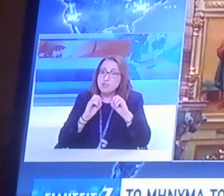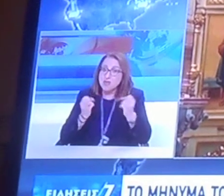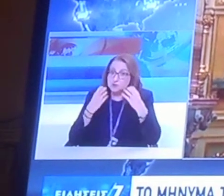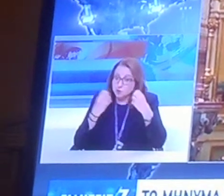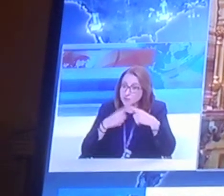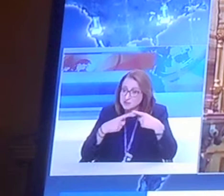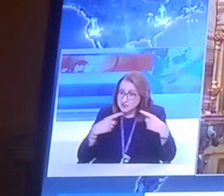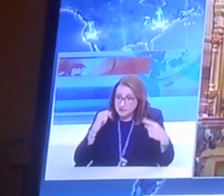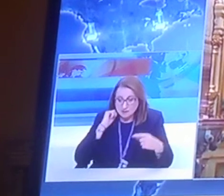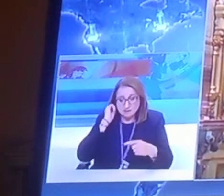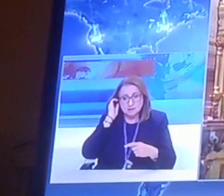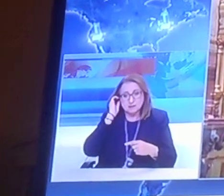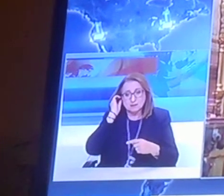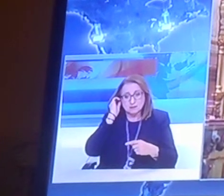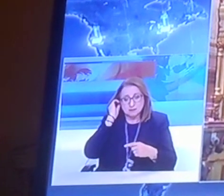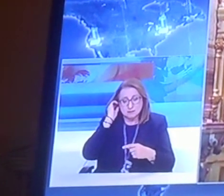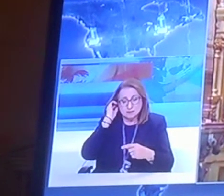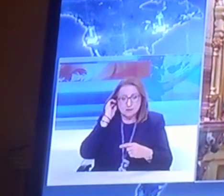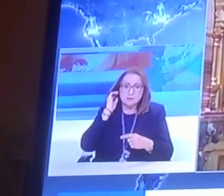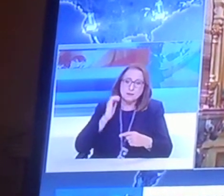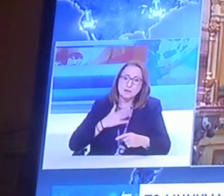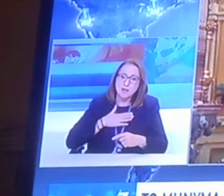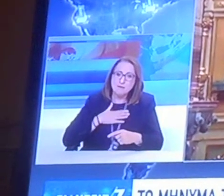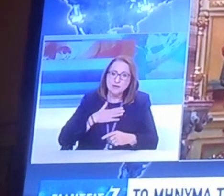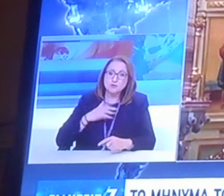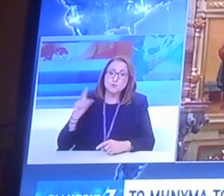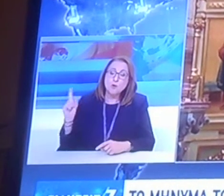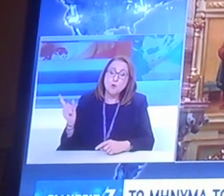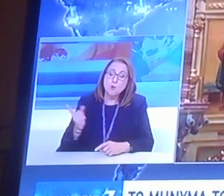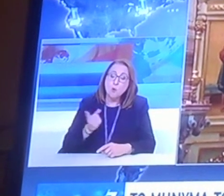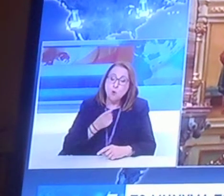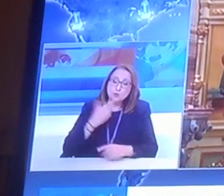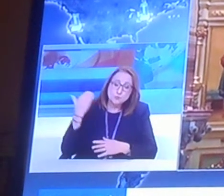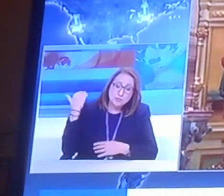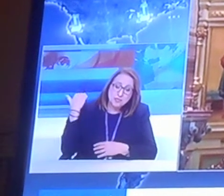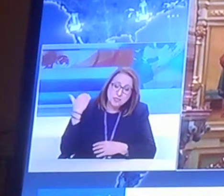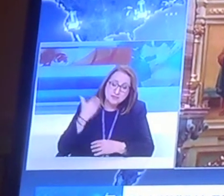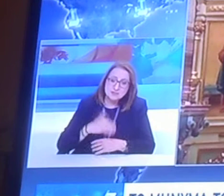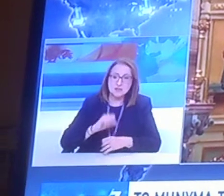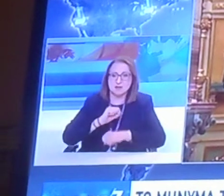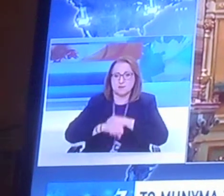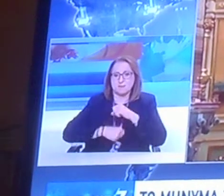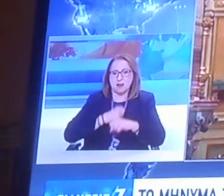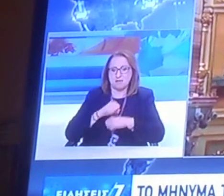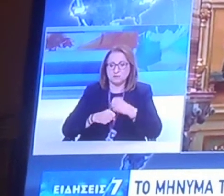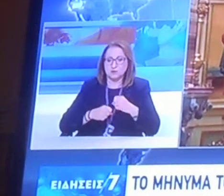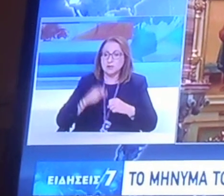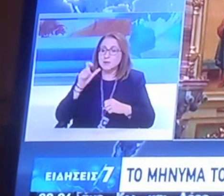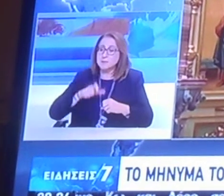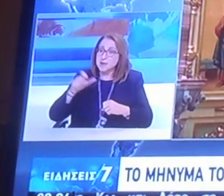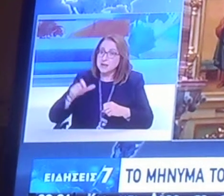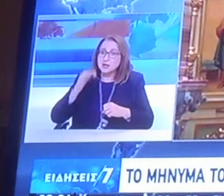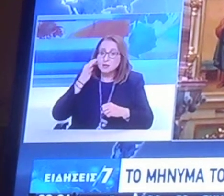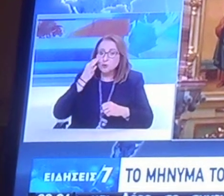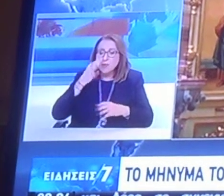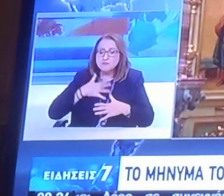Ευχαριστούμε με ειλικρίνεια όλους όσοι αγωνίζονται με αυτοθυσία και μάλιστα παραμελώντας τους εαυτούς